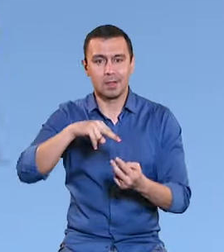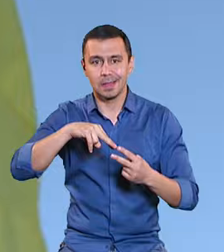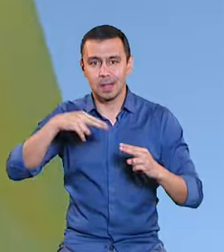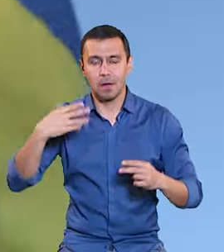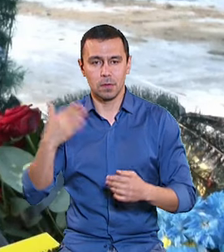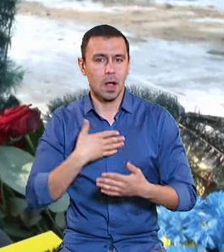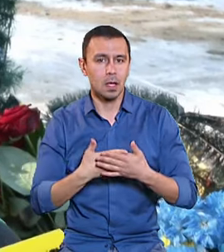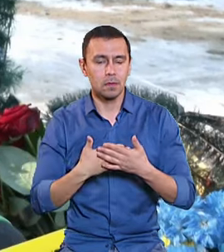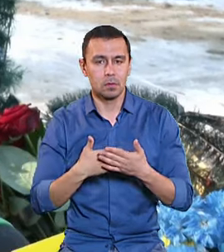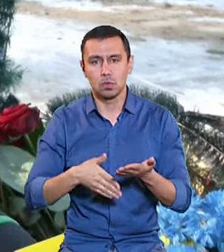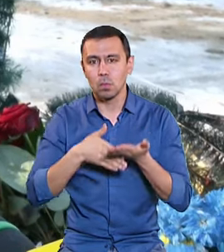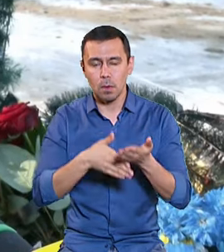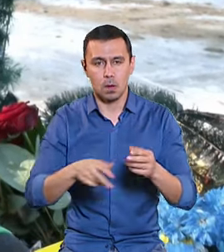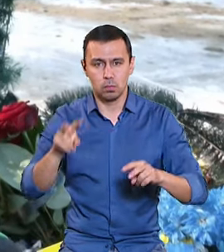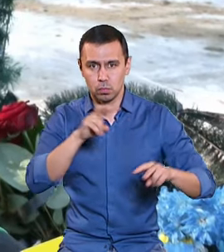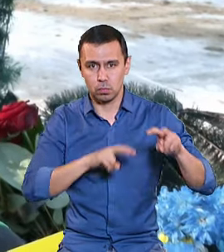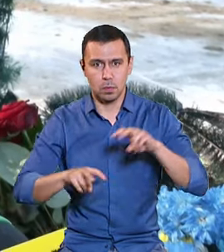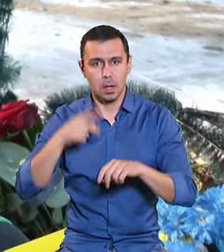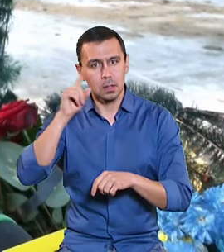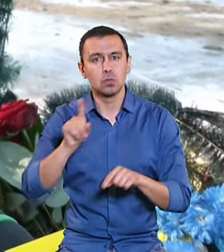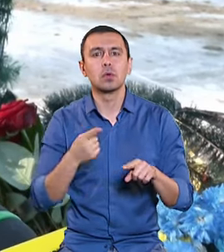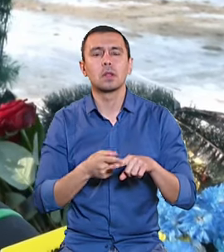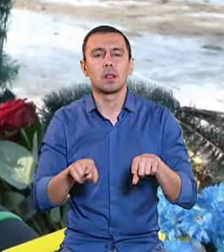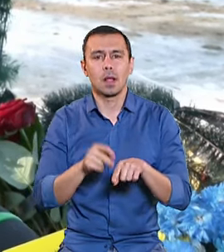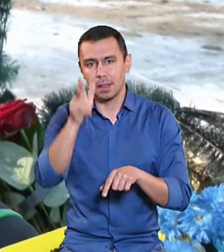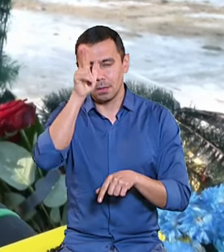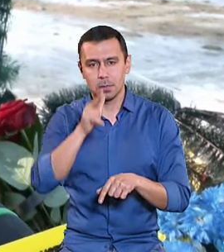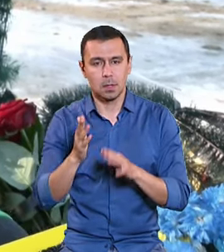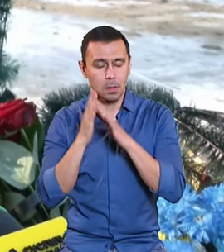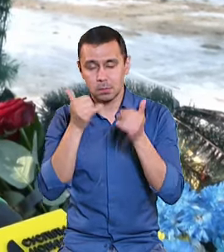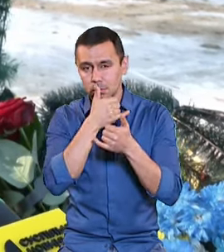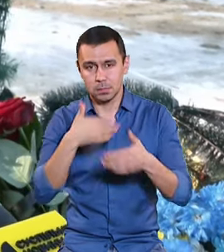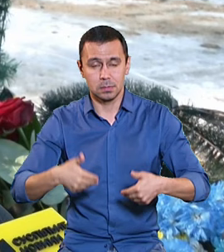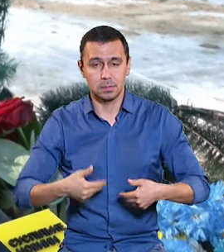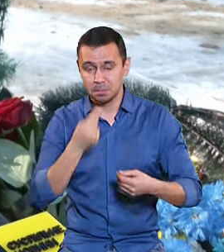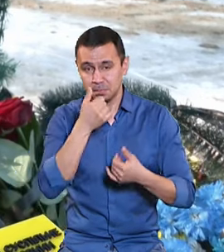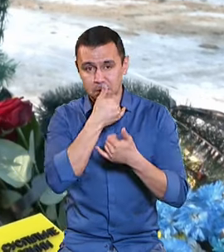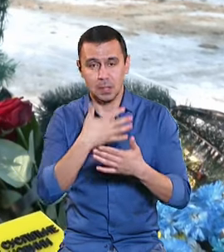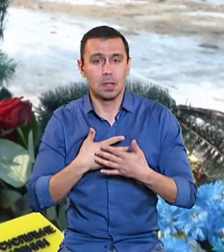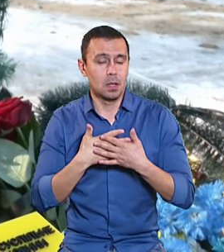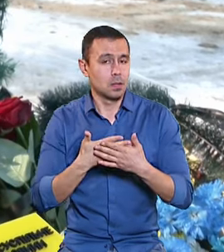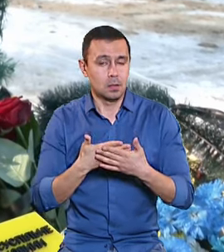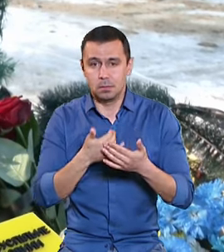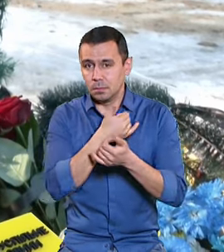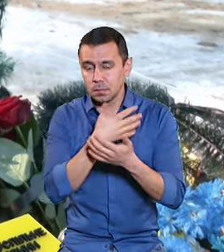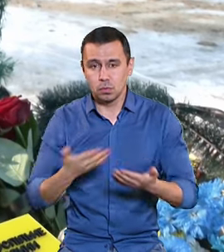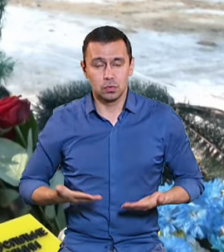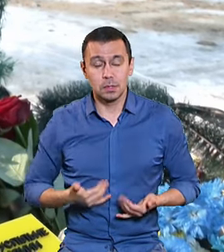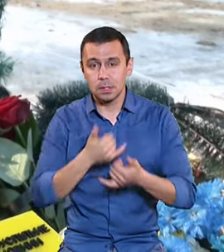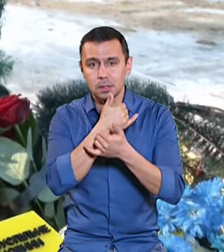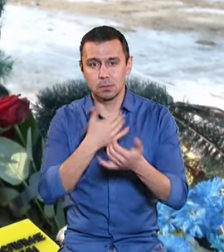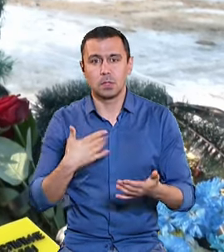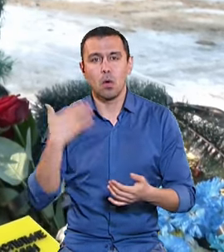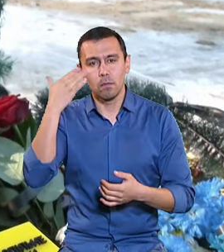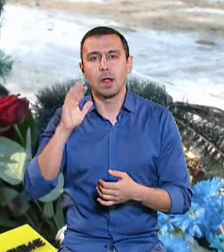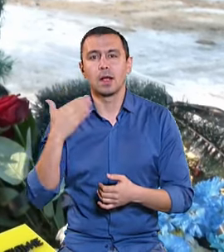вона активно сприяє пошукам. Я знаю, що це таке. 3 місяці не спати, не їсти, не дихати, не жити. Я просто уявляю, як тим